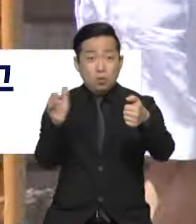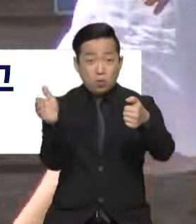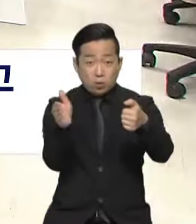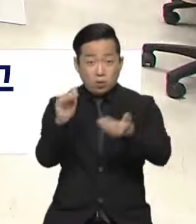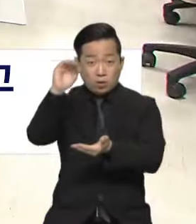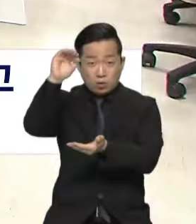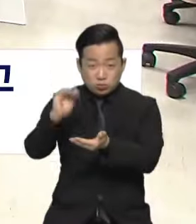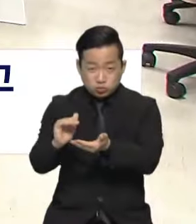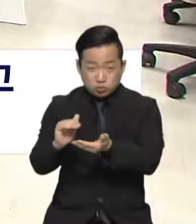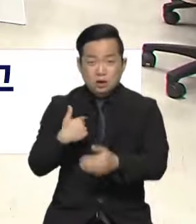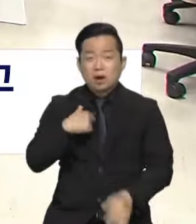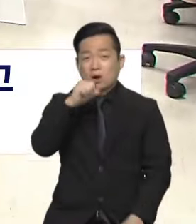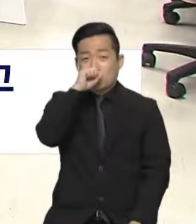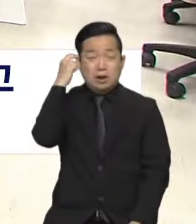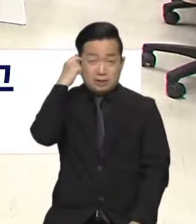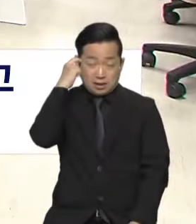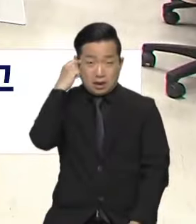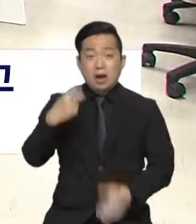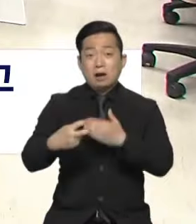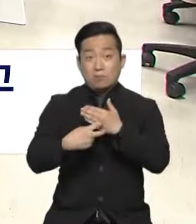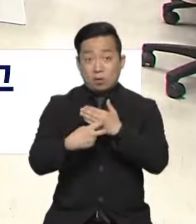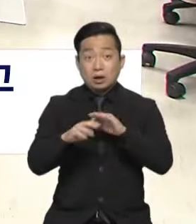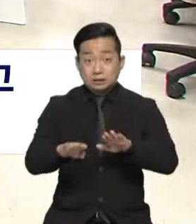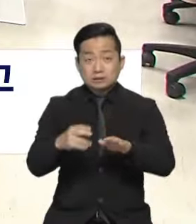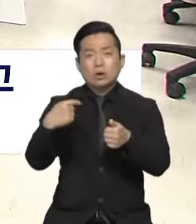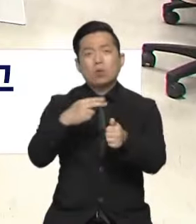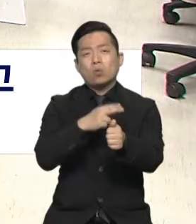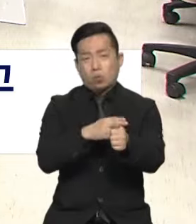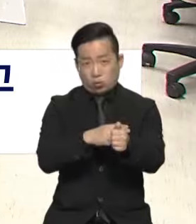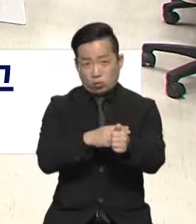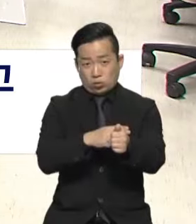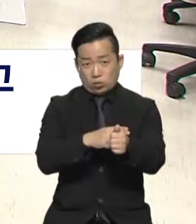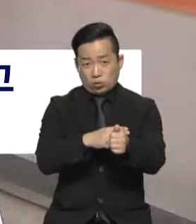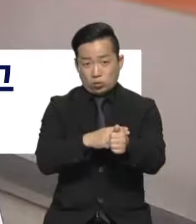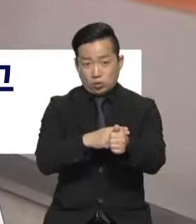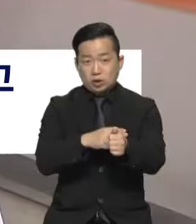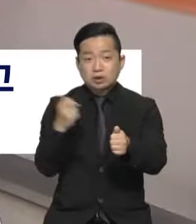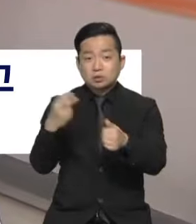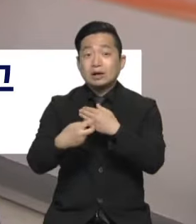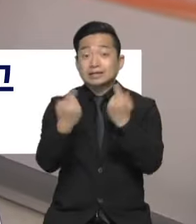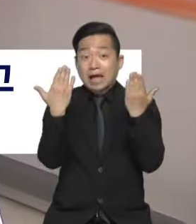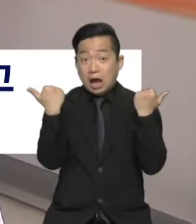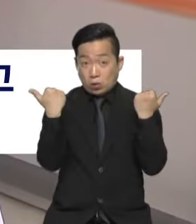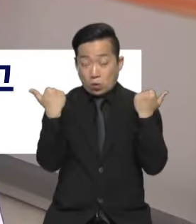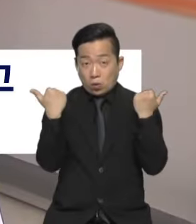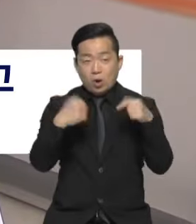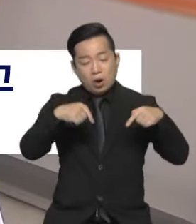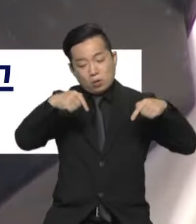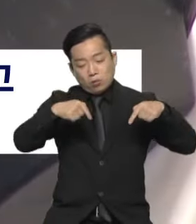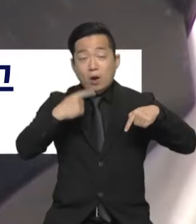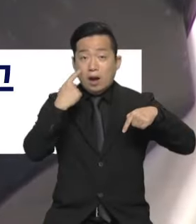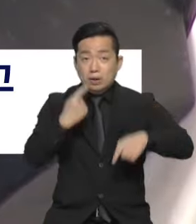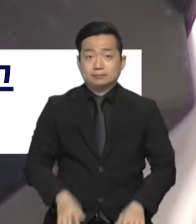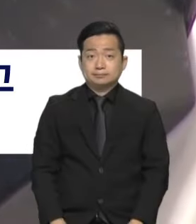저는 좋다고 생각되고요. 병원의 임상 교수님들하고 의과대학하고 이제 협의를 해서